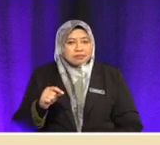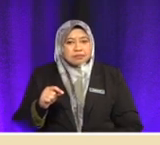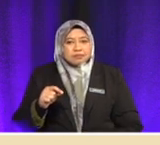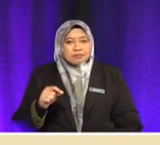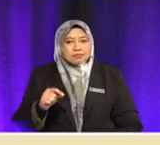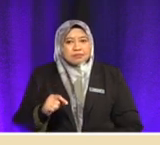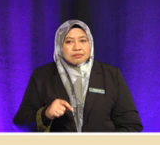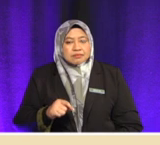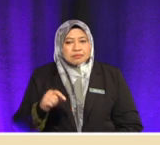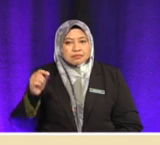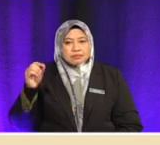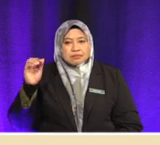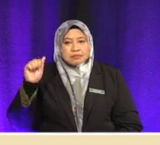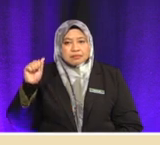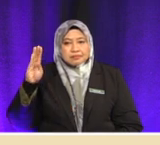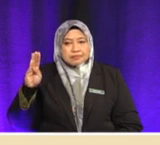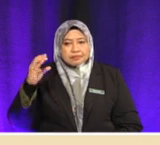jadi di sini abcd